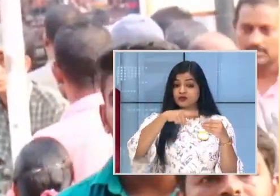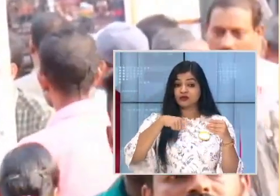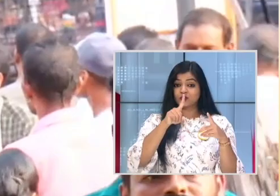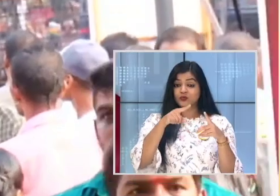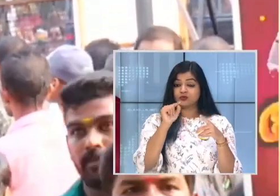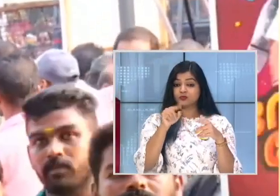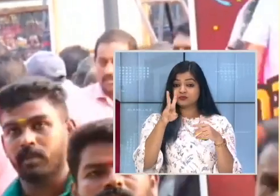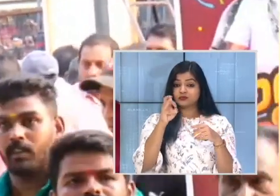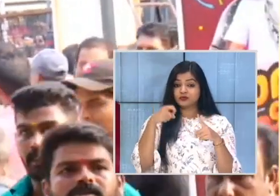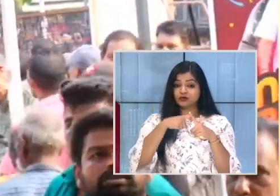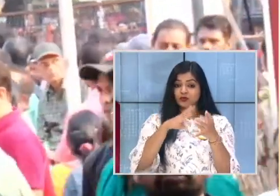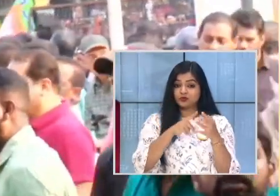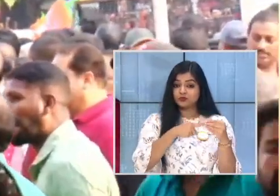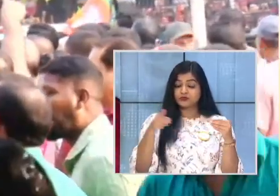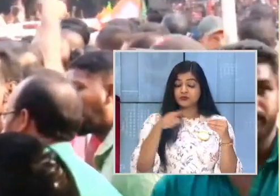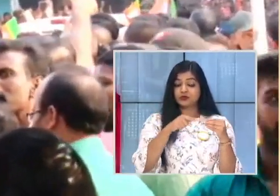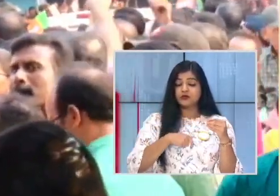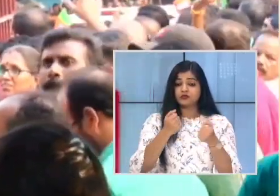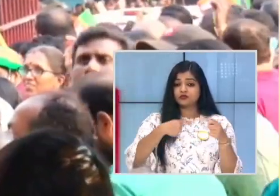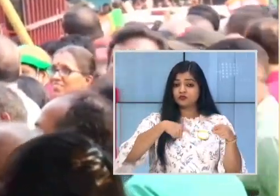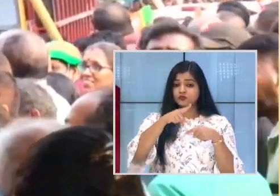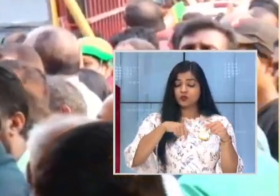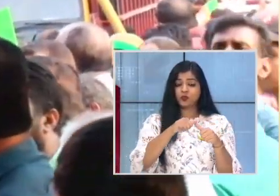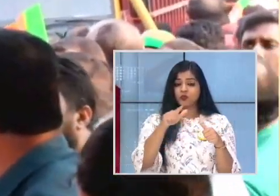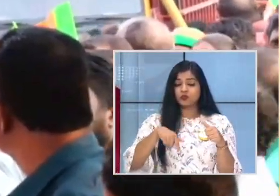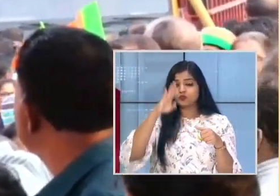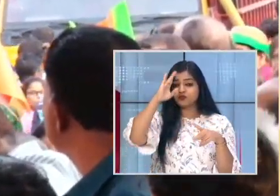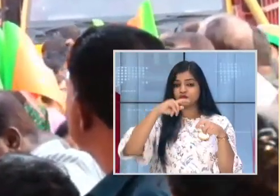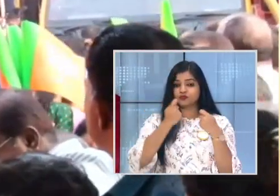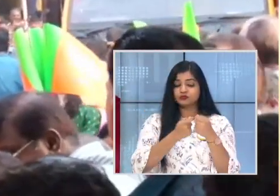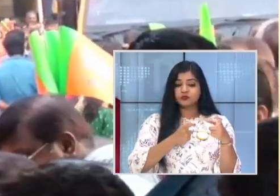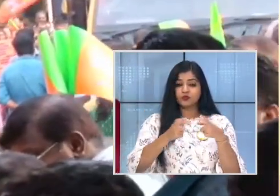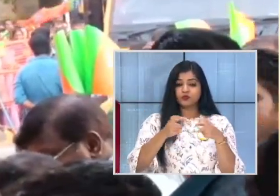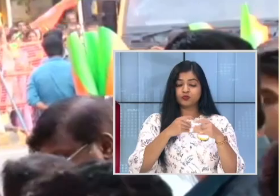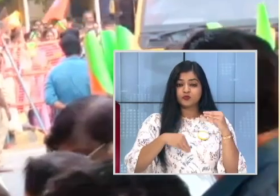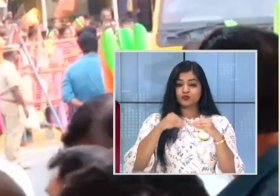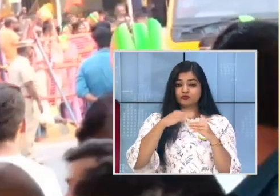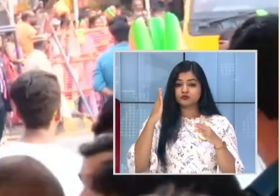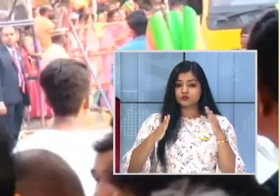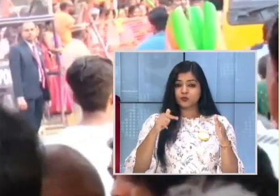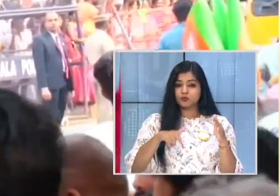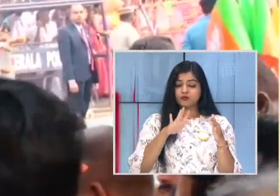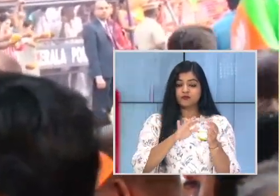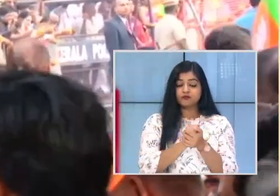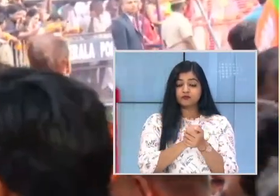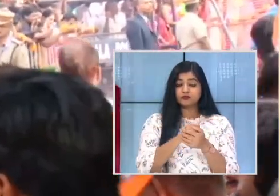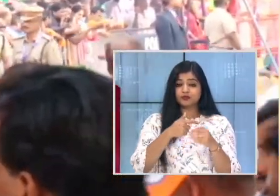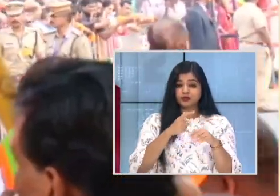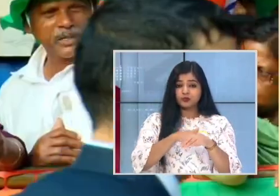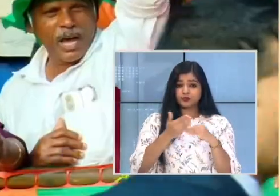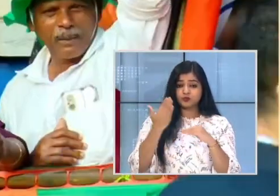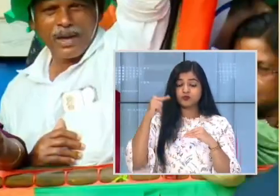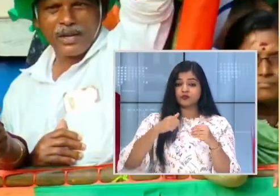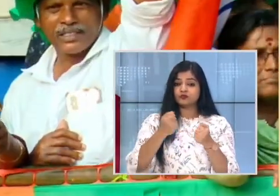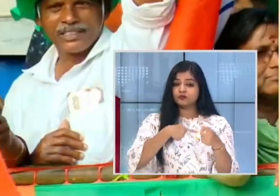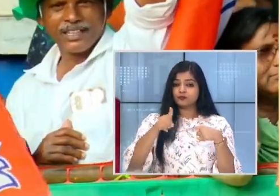പൂർണ്ണമായിട്ടും നിയന്ത്രണ വിധേയമായിട്ടുണ്ട്. പോലീസിന്റെ കൺട്രോളിലാണ് എല്ലാ കാര്യങ്ങളും എന്നുള്ളത് എടുത്തു പറയേണ്ട കാര്യമാണ്. കാരണം ഒരല്പസമയം മുമ്പ് വരെ ഇതുവഴി വാഹനങ്ങൾ